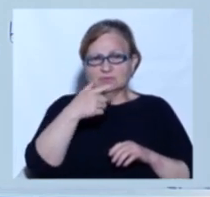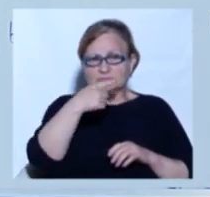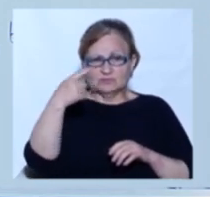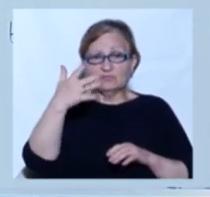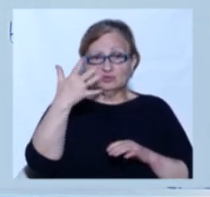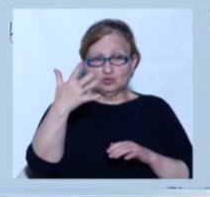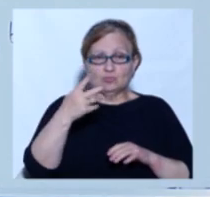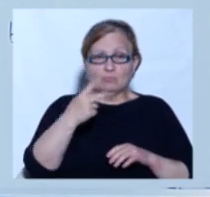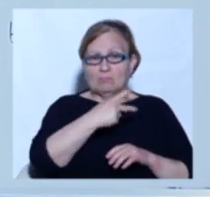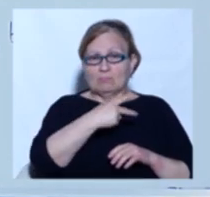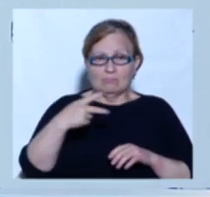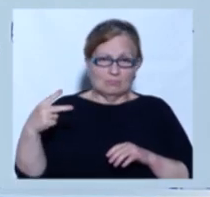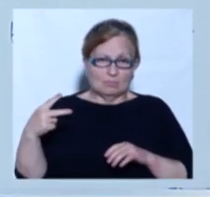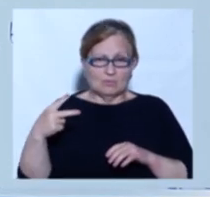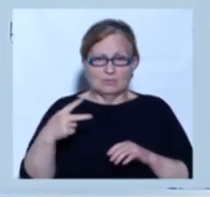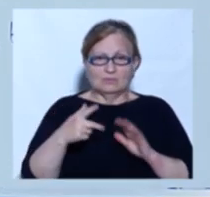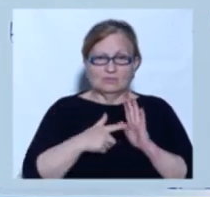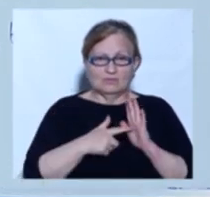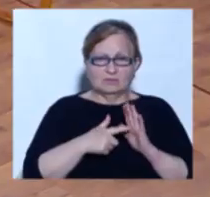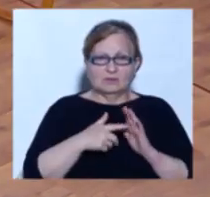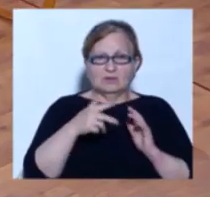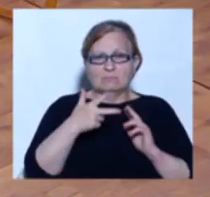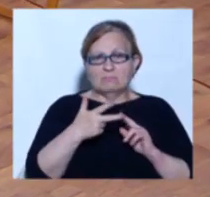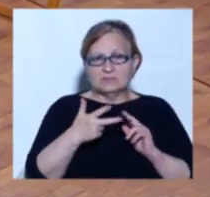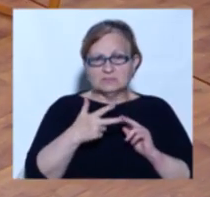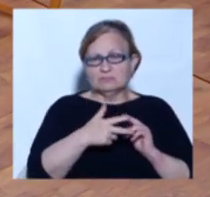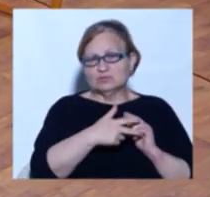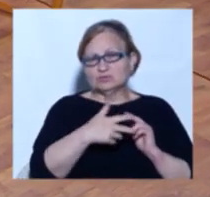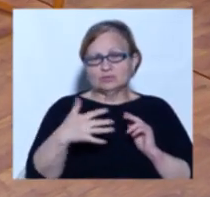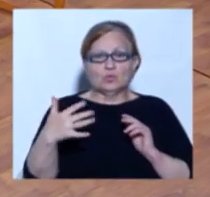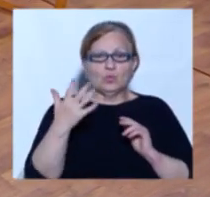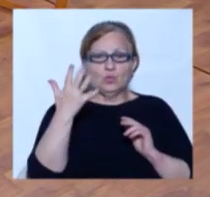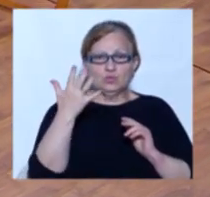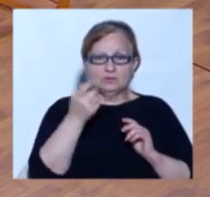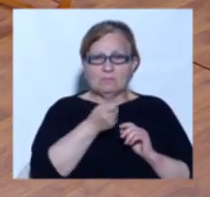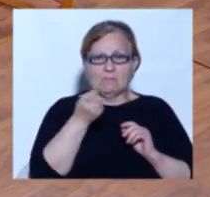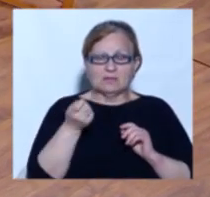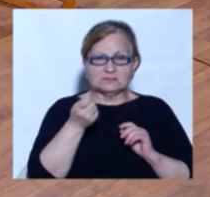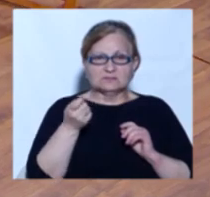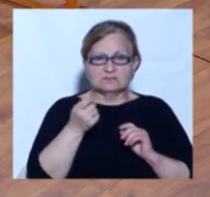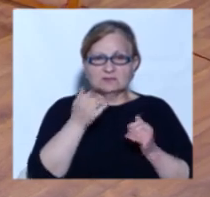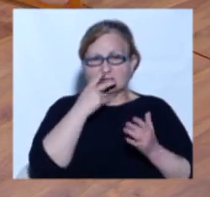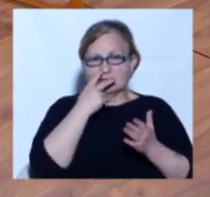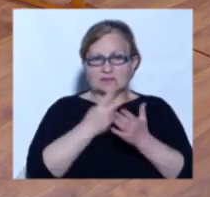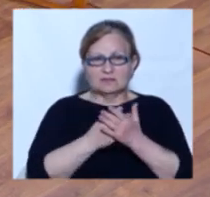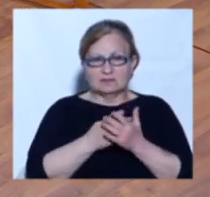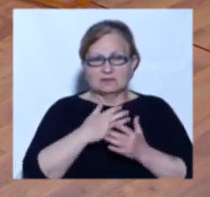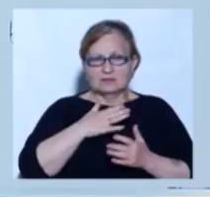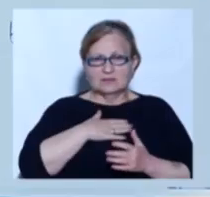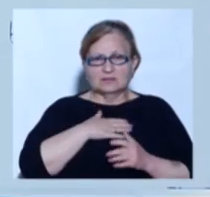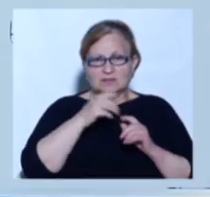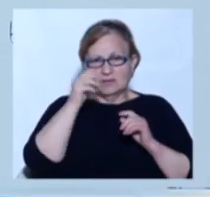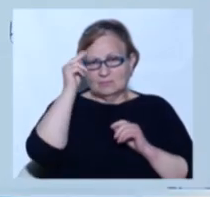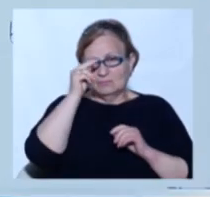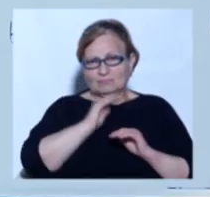მარცვალი, მეორე სტრიქონში 7 და მესამეში 5. ახლა ეკრანზე ხედავ ჩემი მოსწავლეების